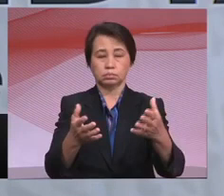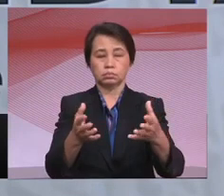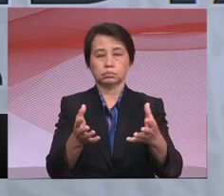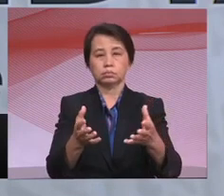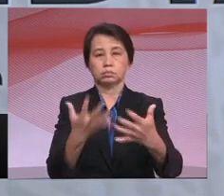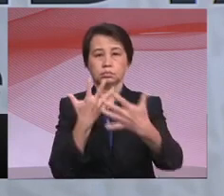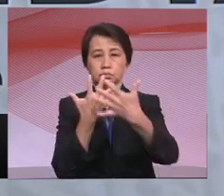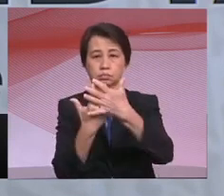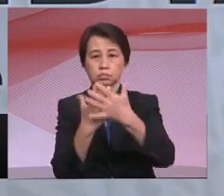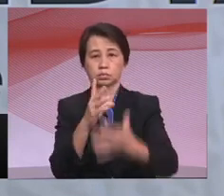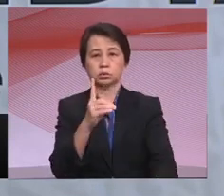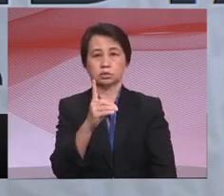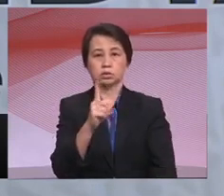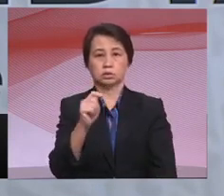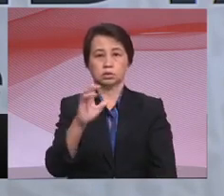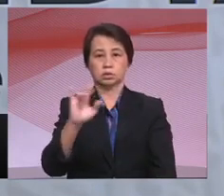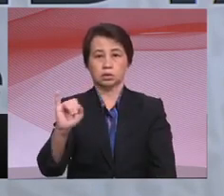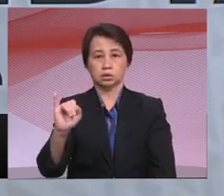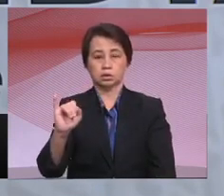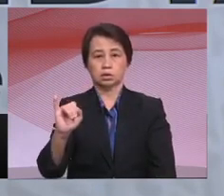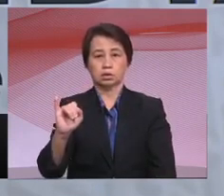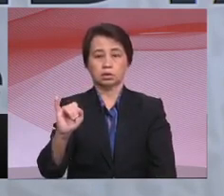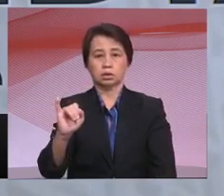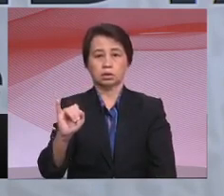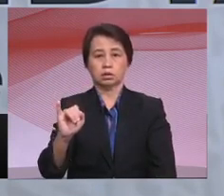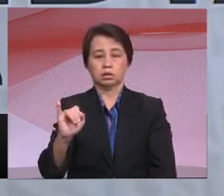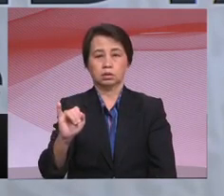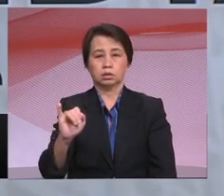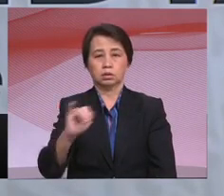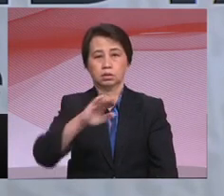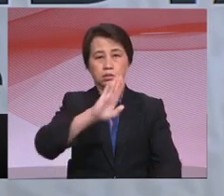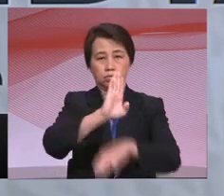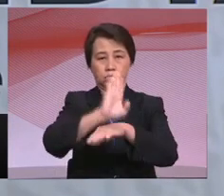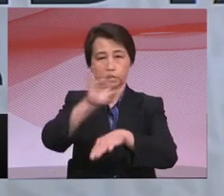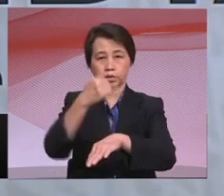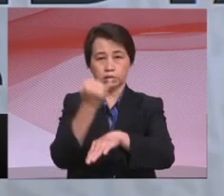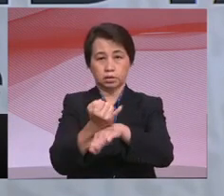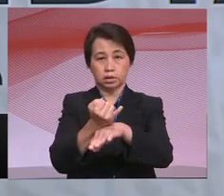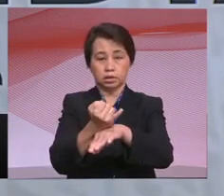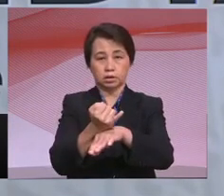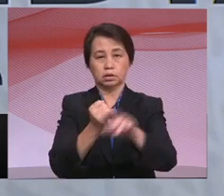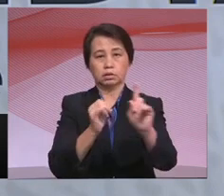tahanan immigration iaitu depo tahanan immigration Bukit Jalil kekal